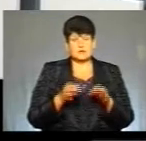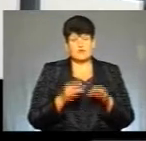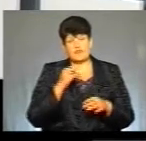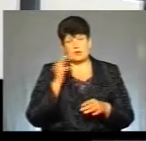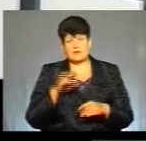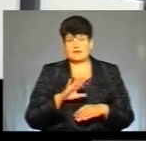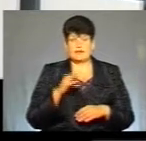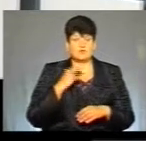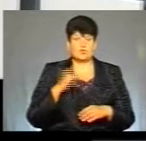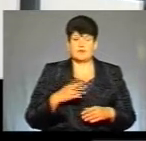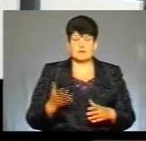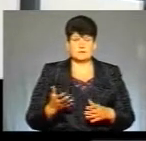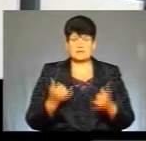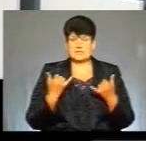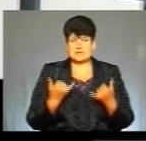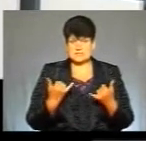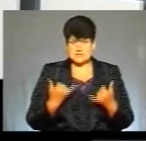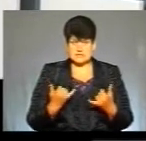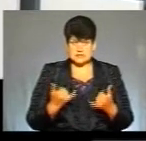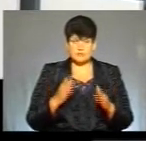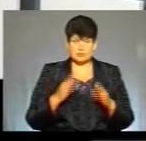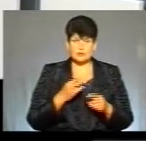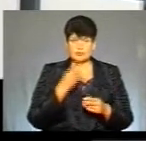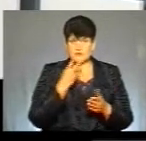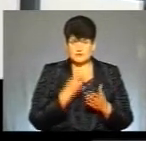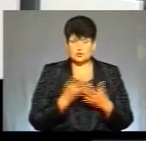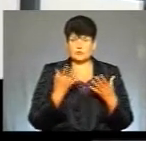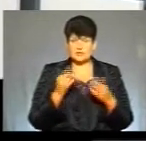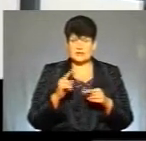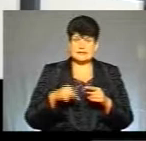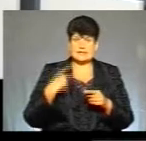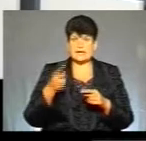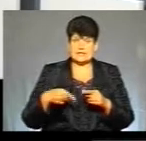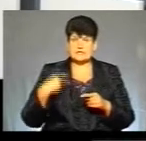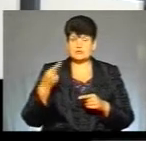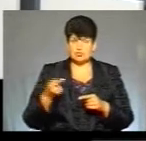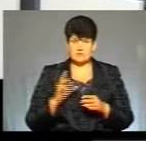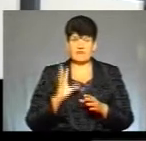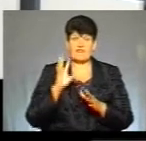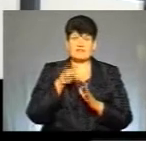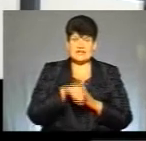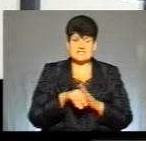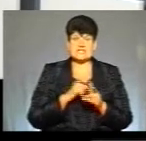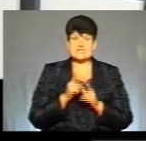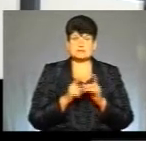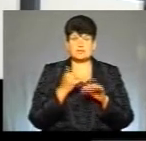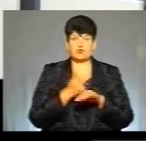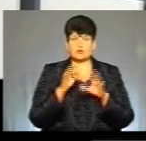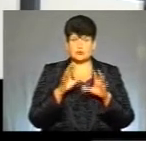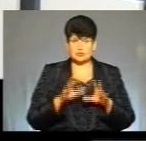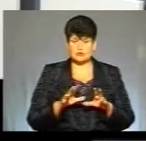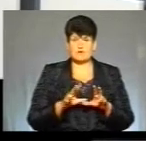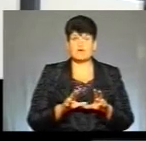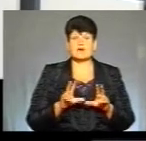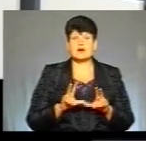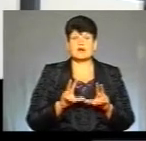чи невинуватість. Оскільки зараз ми будемо свідками ще наступних внесень, я так розумію, змін до Конституції в частині гарантування